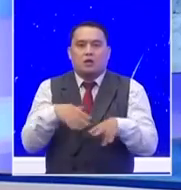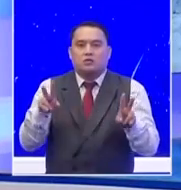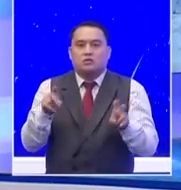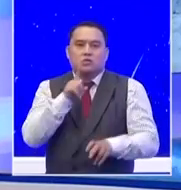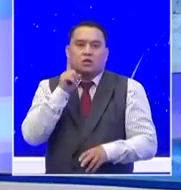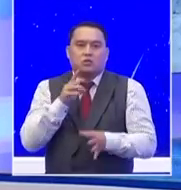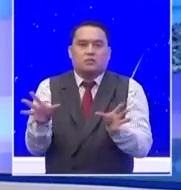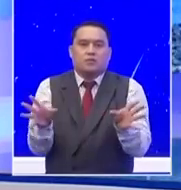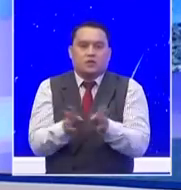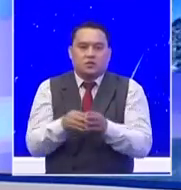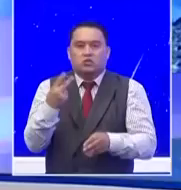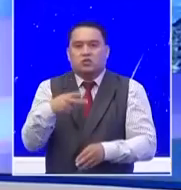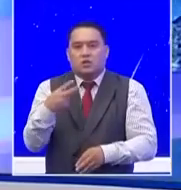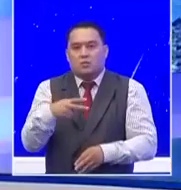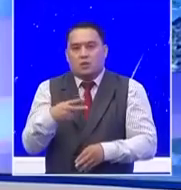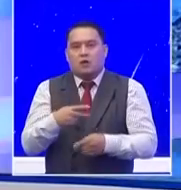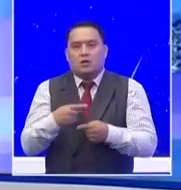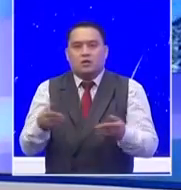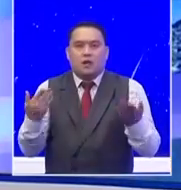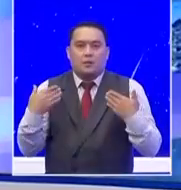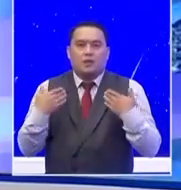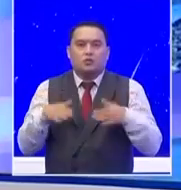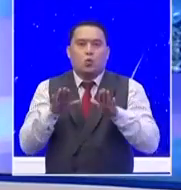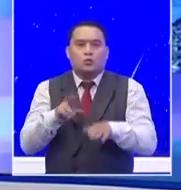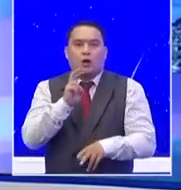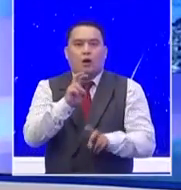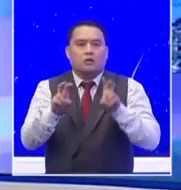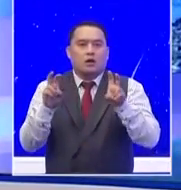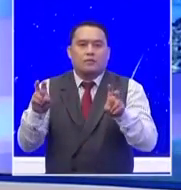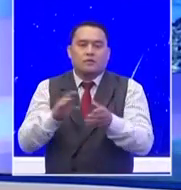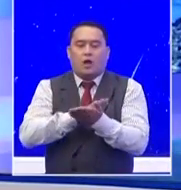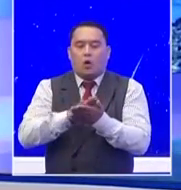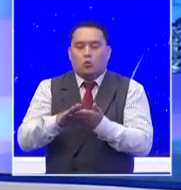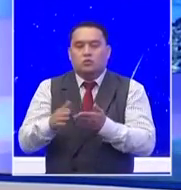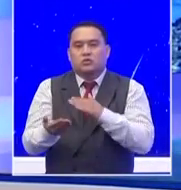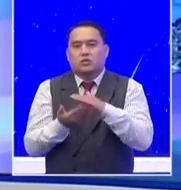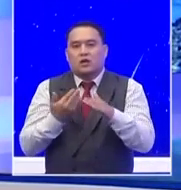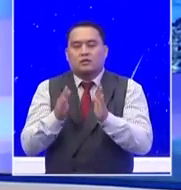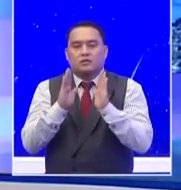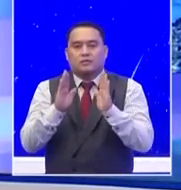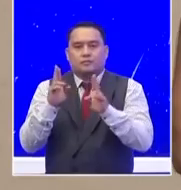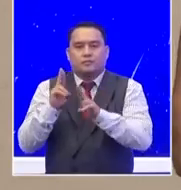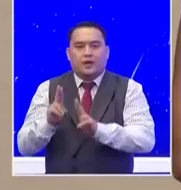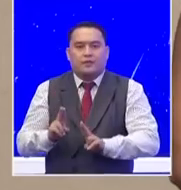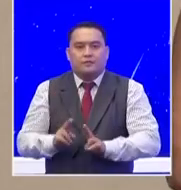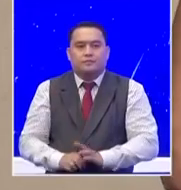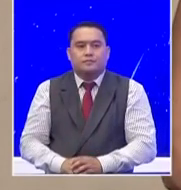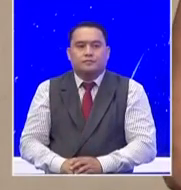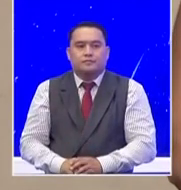жастар қанатымен бірге 20-ға жуық демалыс орнын аралап, демалушыларды тазалық сақтауға шақырды.